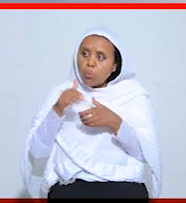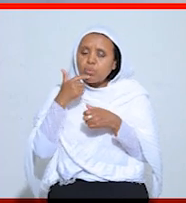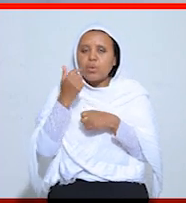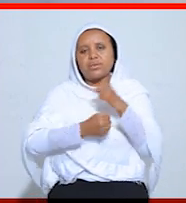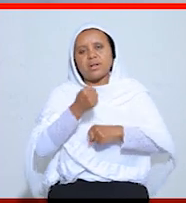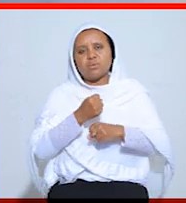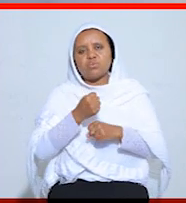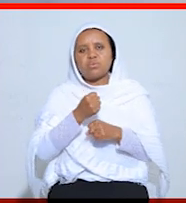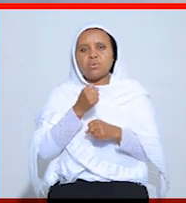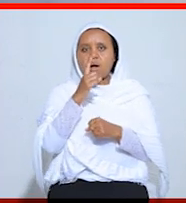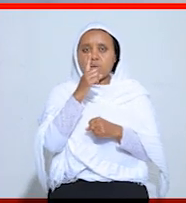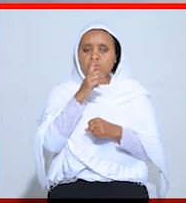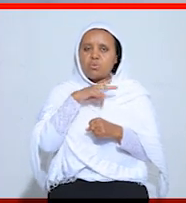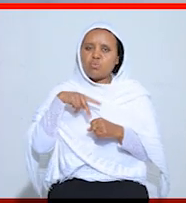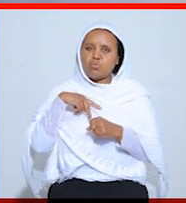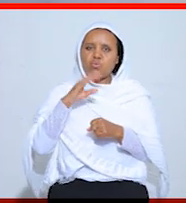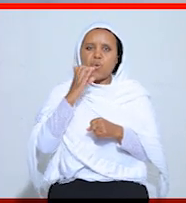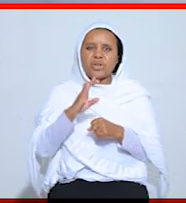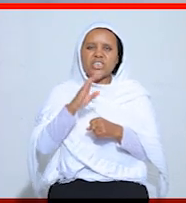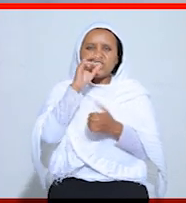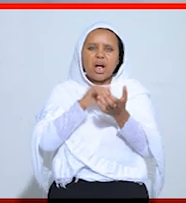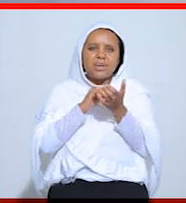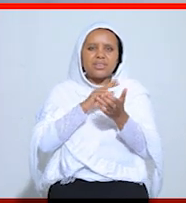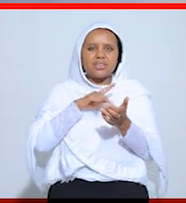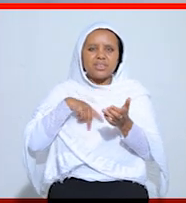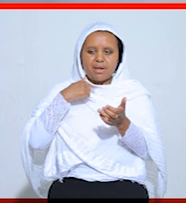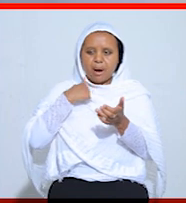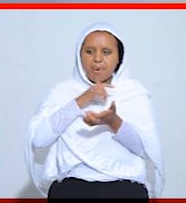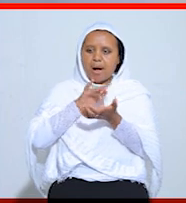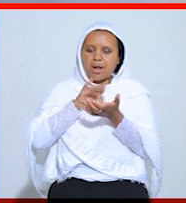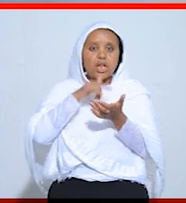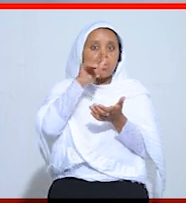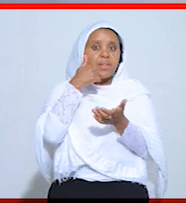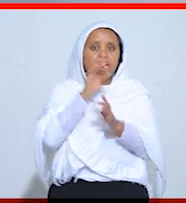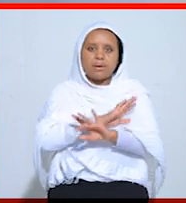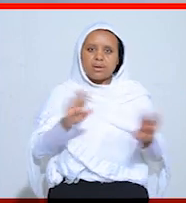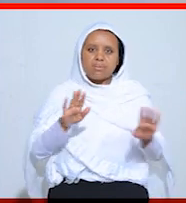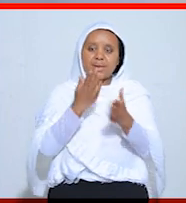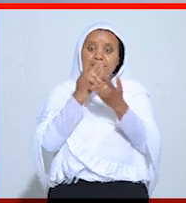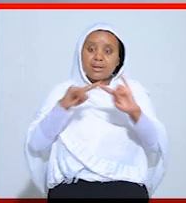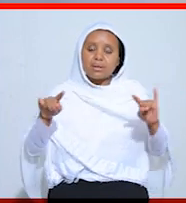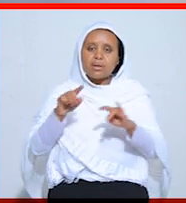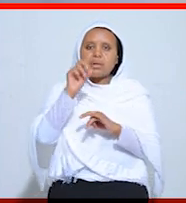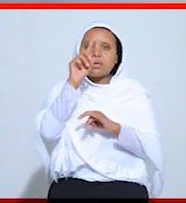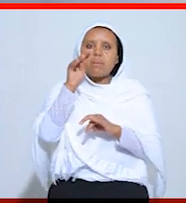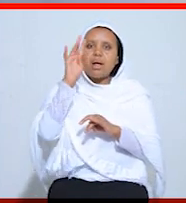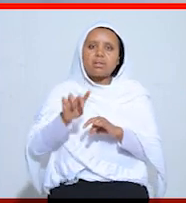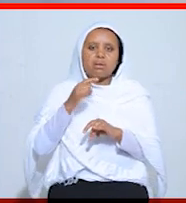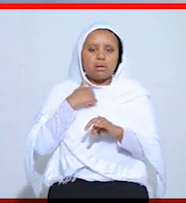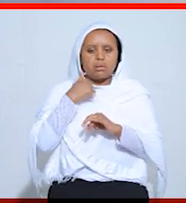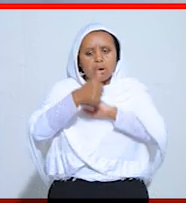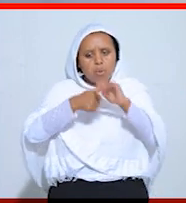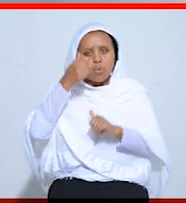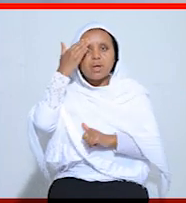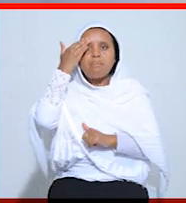አንዱ ምን አለ? ንጉስ ሆይ ሻመት ንገስ፣ ከኛ መካከል ሄዶ የተናገረ የለም። ነገር ግን በሬማት ያለ